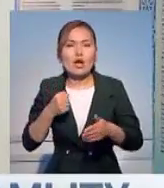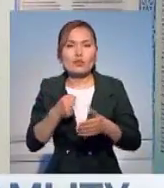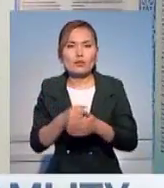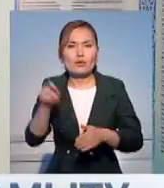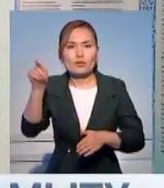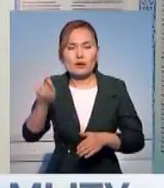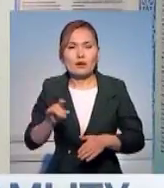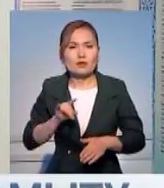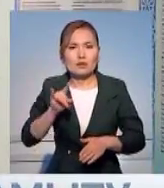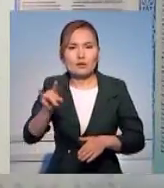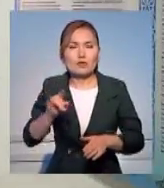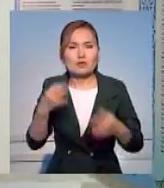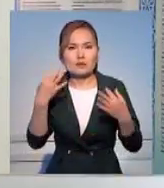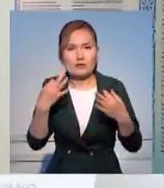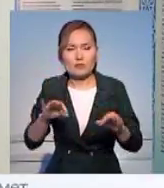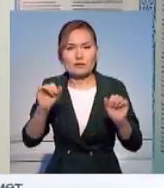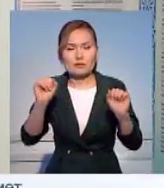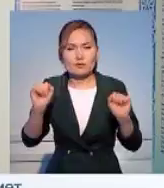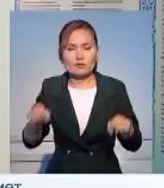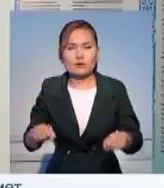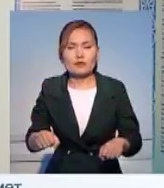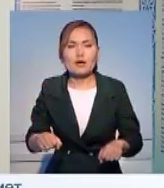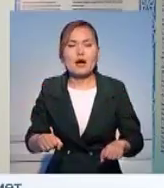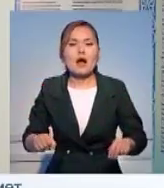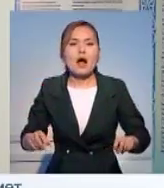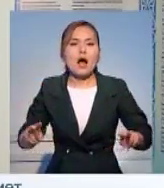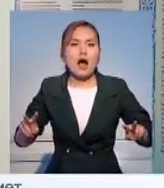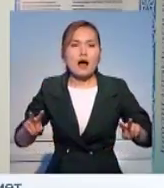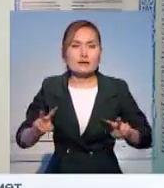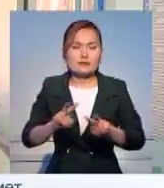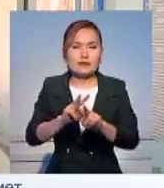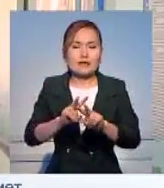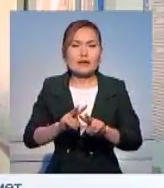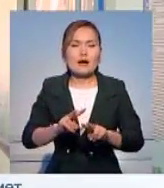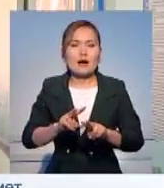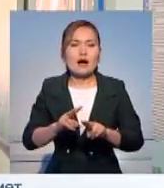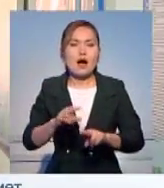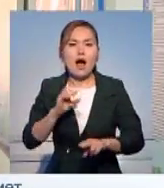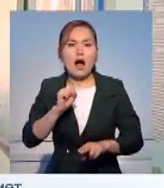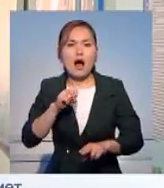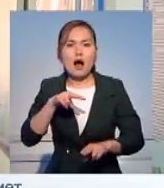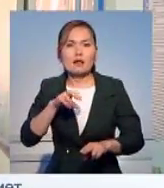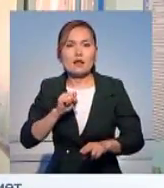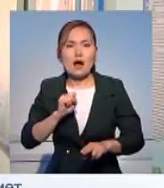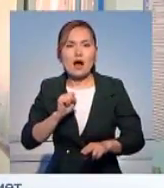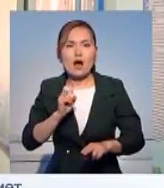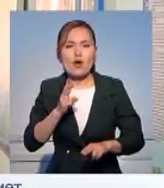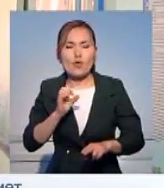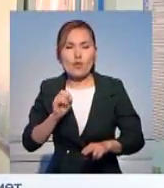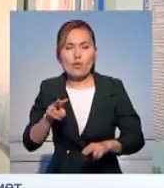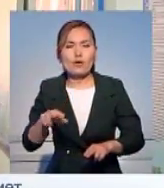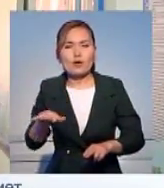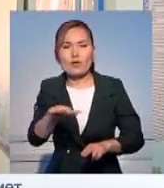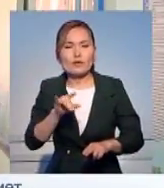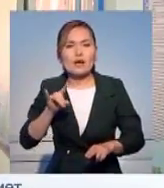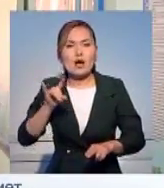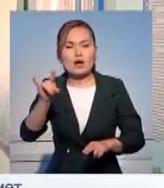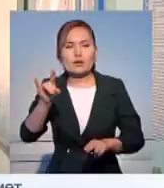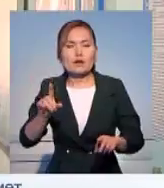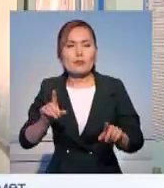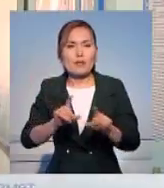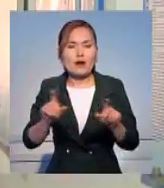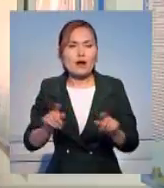Астана Үшарал Астана әуе қатынасы аптасына 4 рет жүргізілетін болады. Сонымен қатар Алматы Үшарал